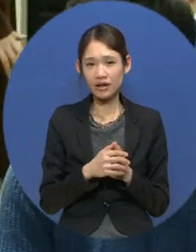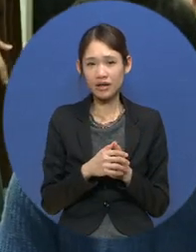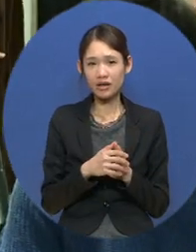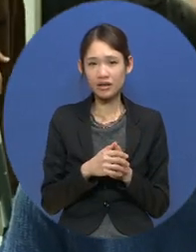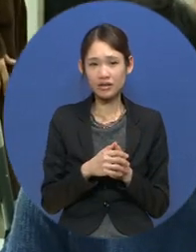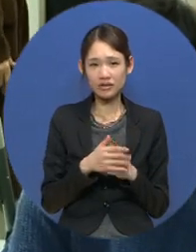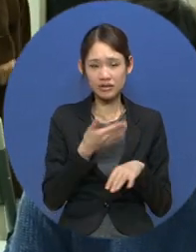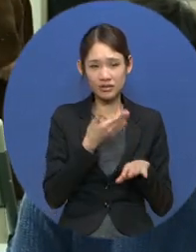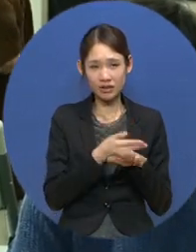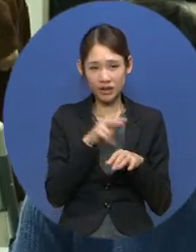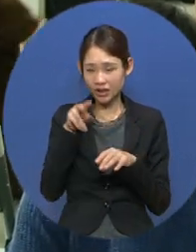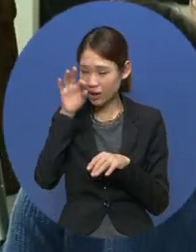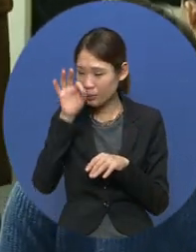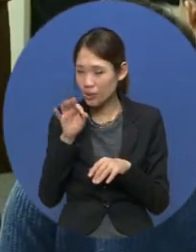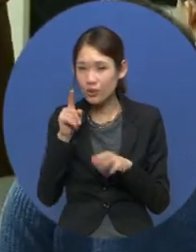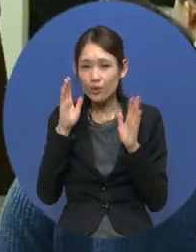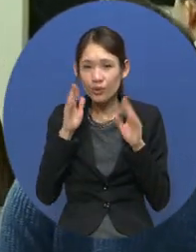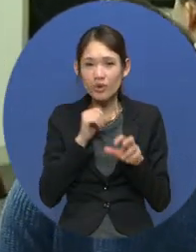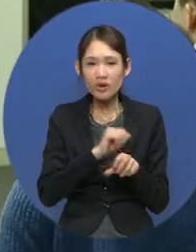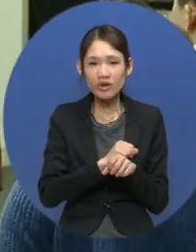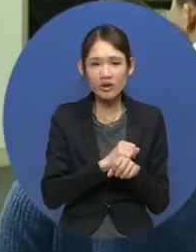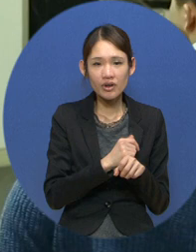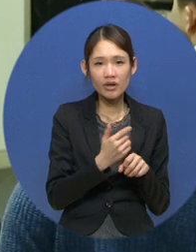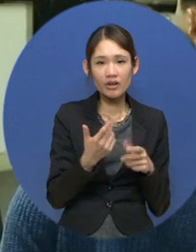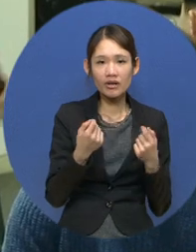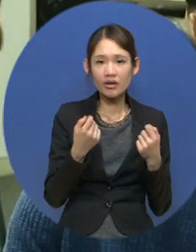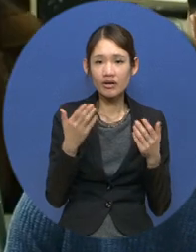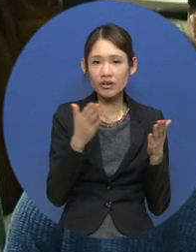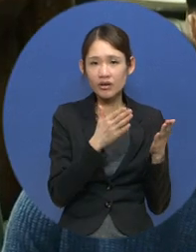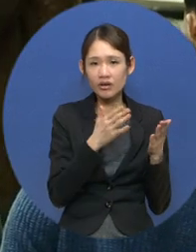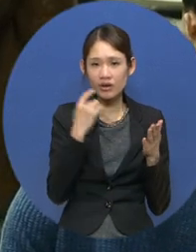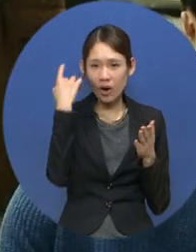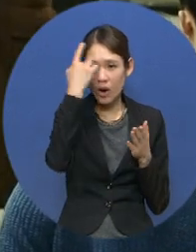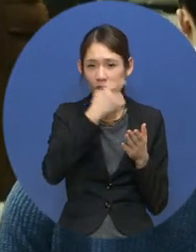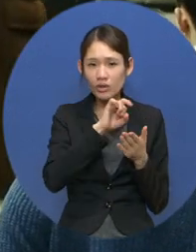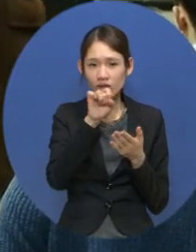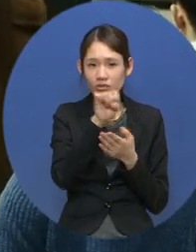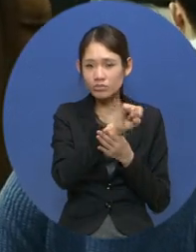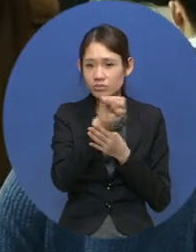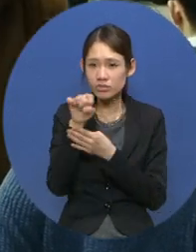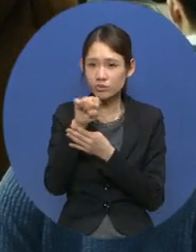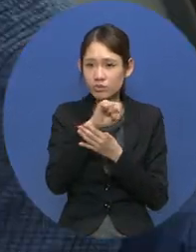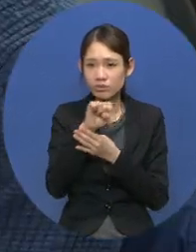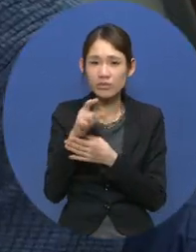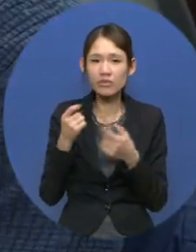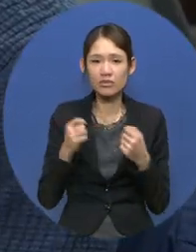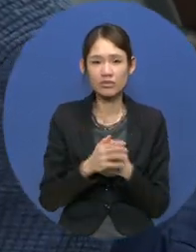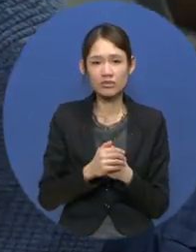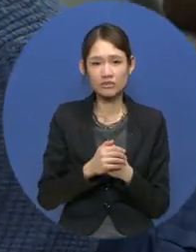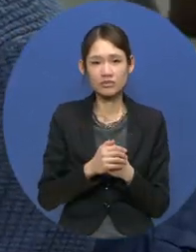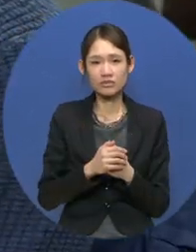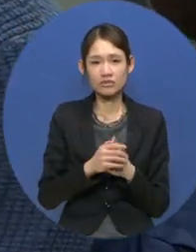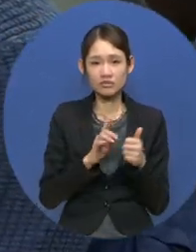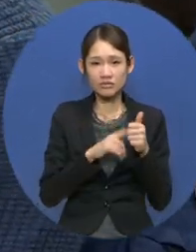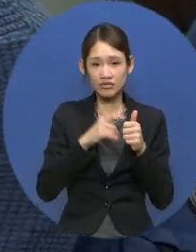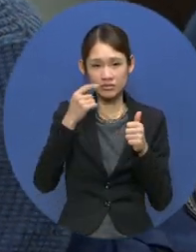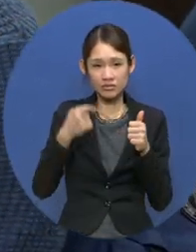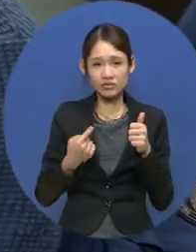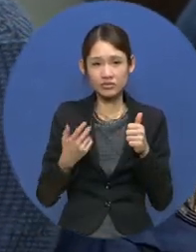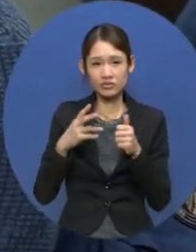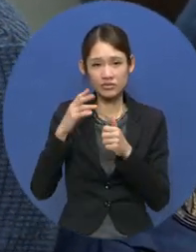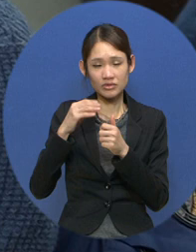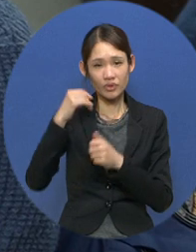딴 데 먹어도 공부 잘하다가. 아, 그럼 우리 이렇게 하는 게 어떨까? 너무 왔다 갔다니까. 아. 어땠어, 희강이는? 동생 연기?